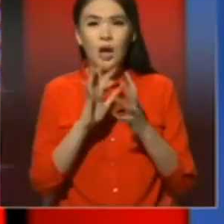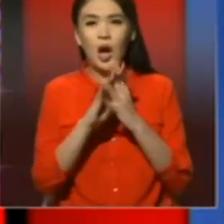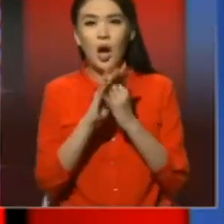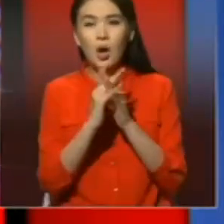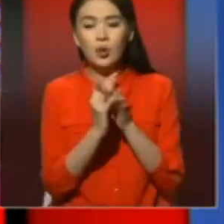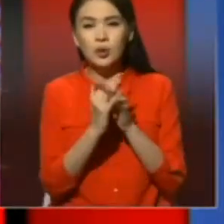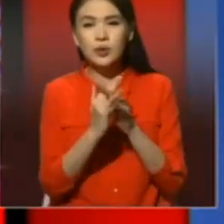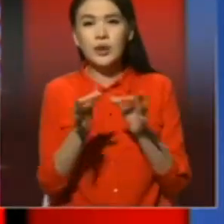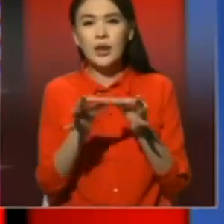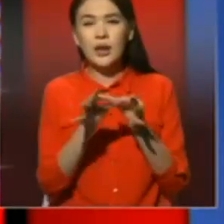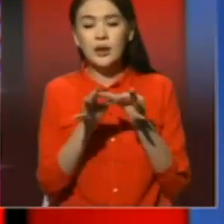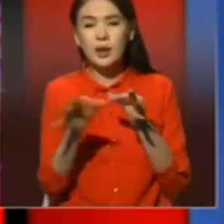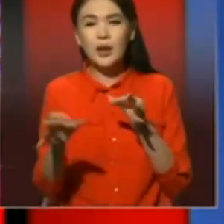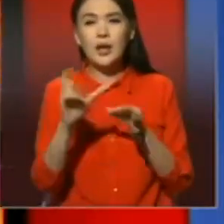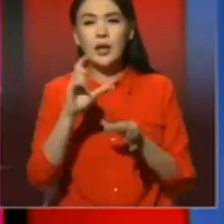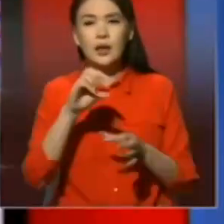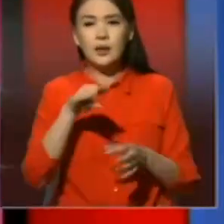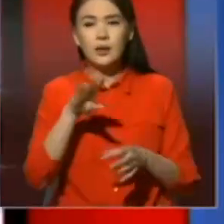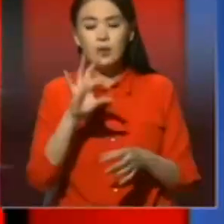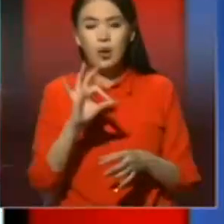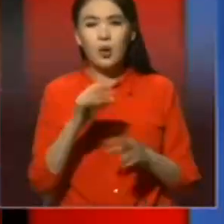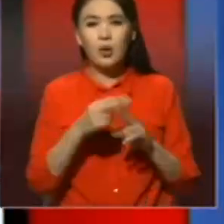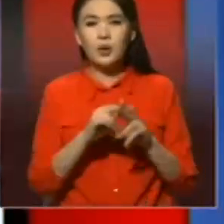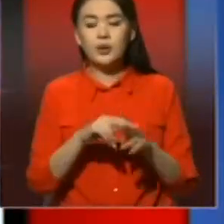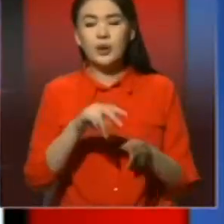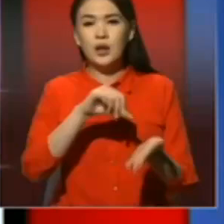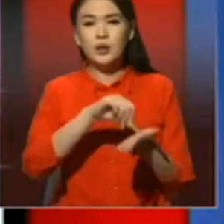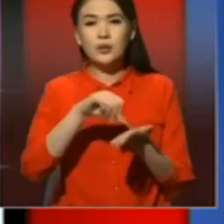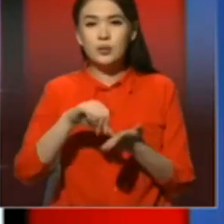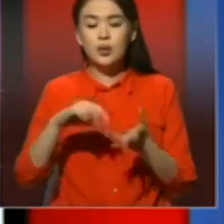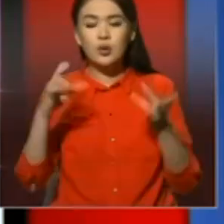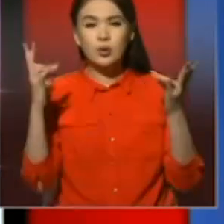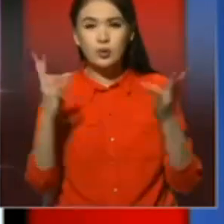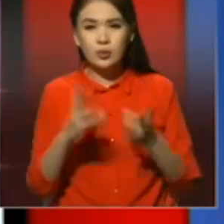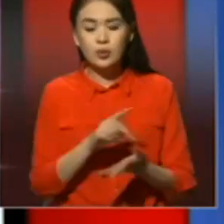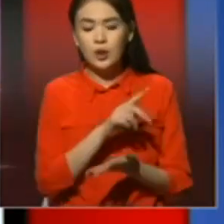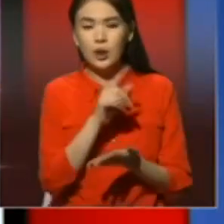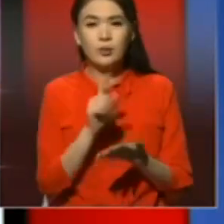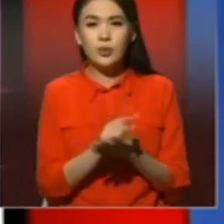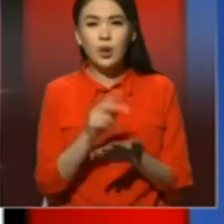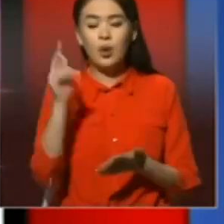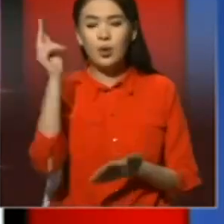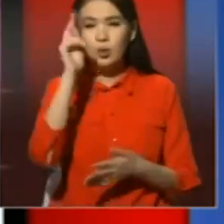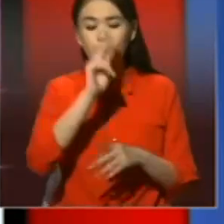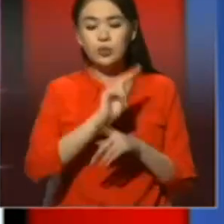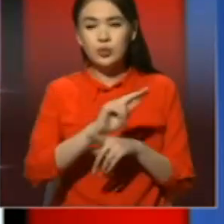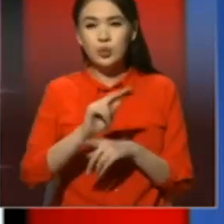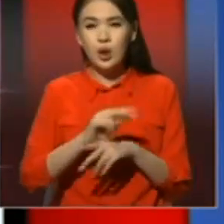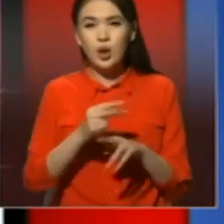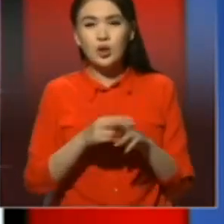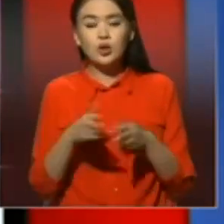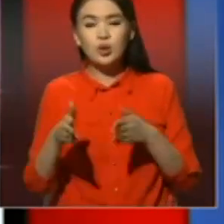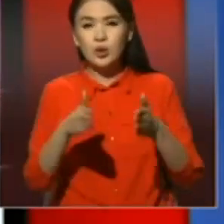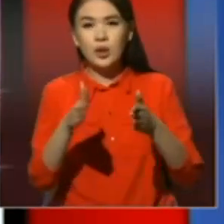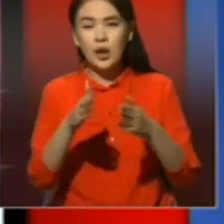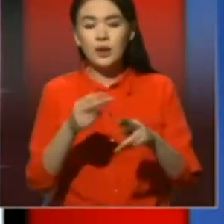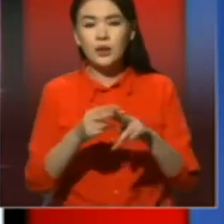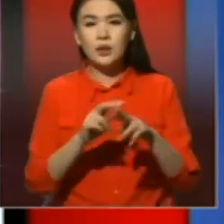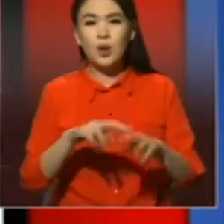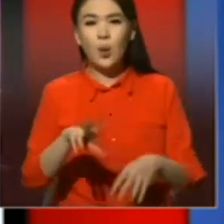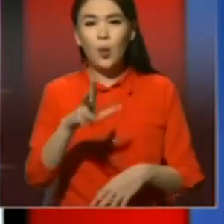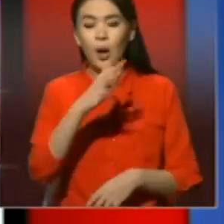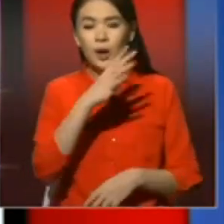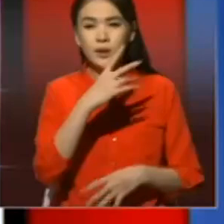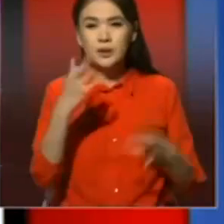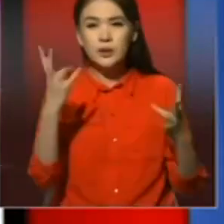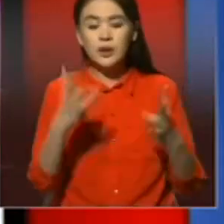сол этномедиацияны меңгерген азаматтар болу керек. Бұны оқытудың өзіні жолдары бар, тәсілдері бар. Оның барлығына уақыт керек